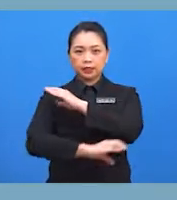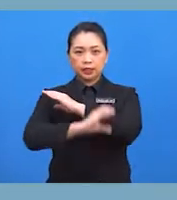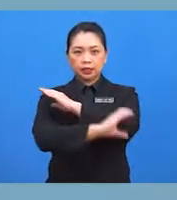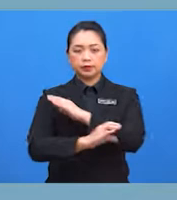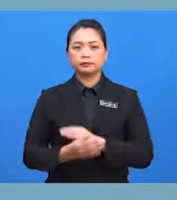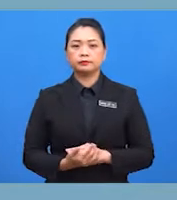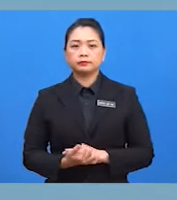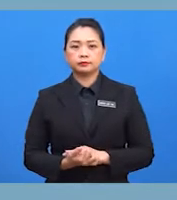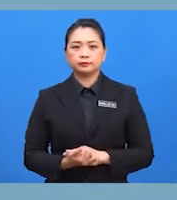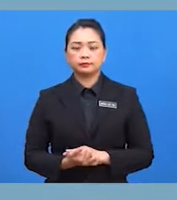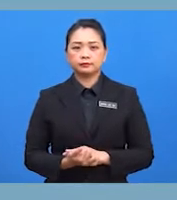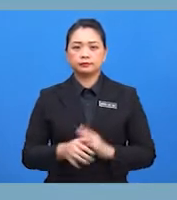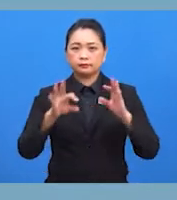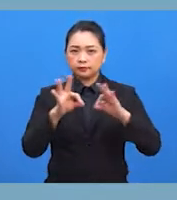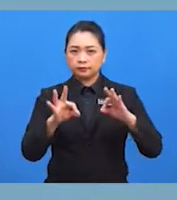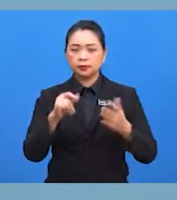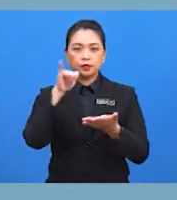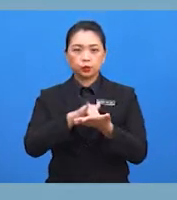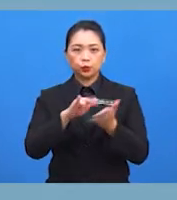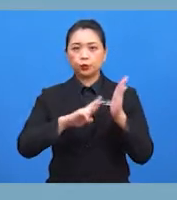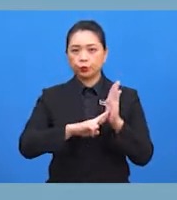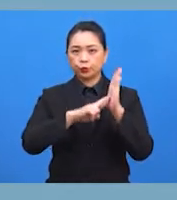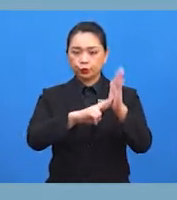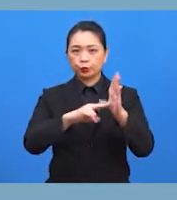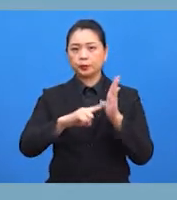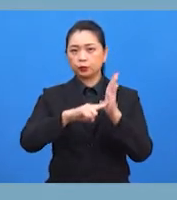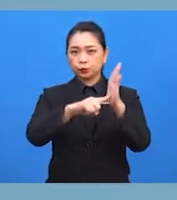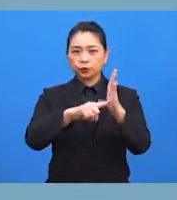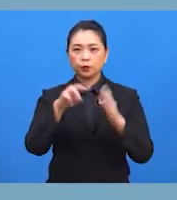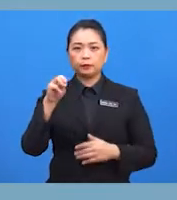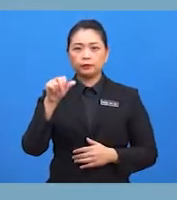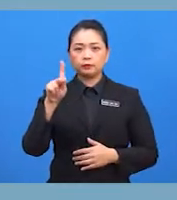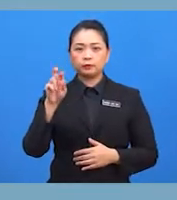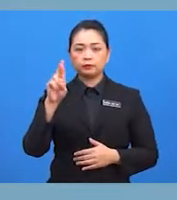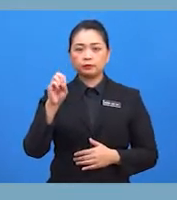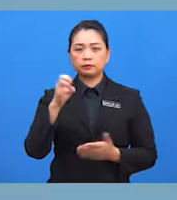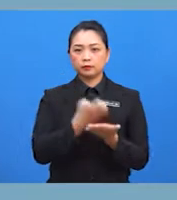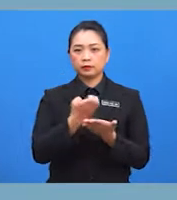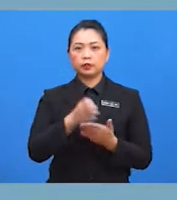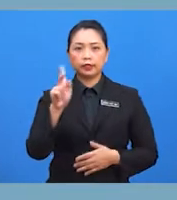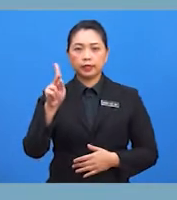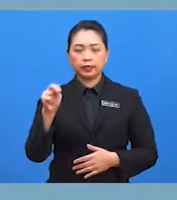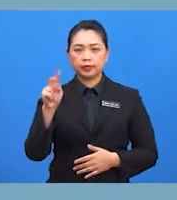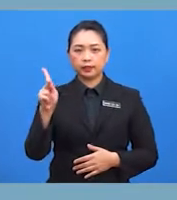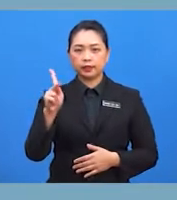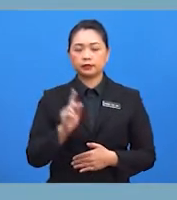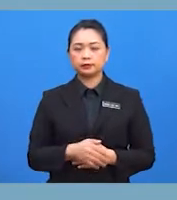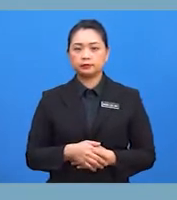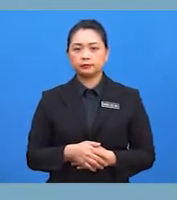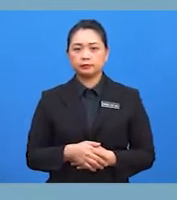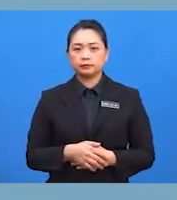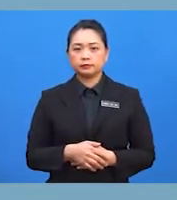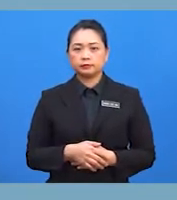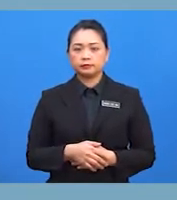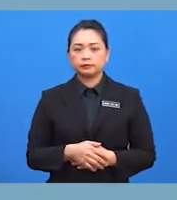negara. Pernyataan tersebut merujuk kepada petunjuk makroekonomi KNK, keluaran negara